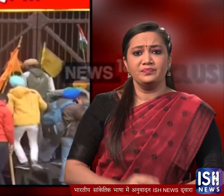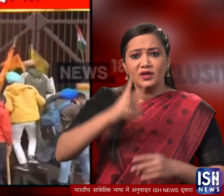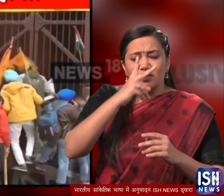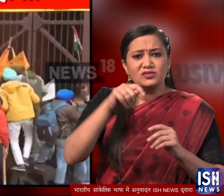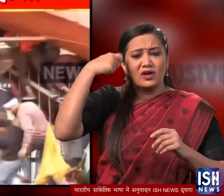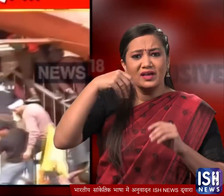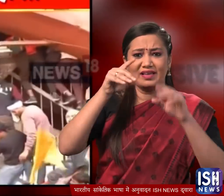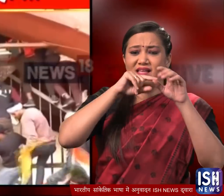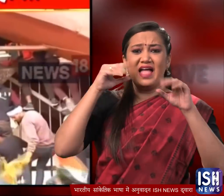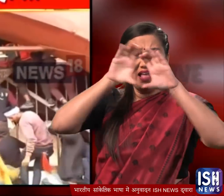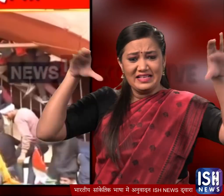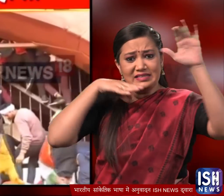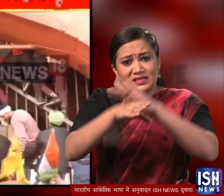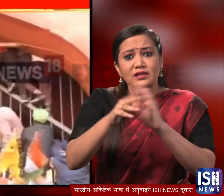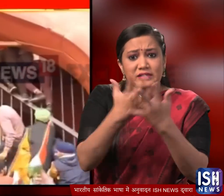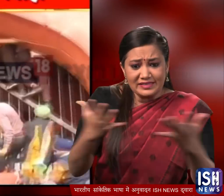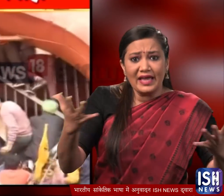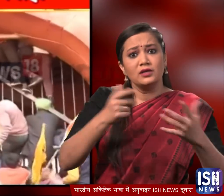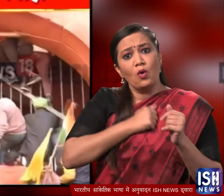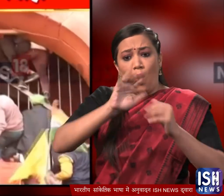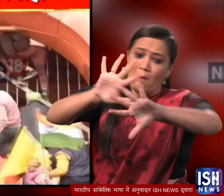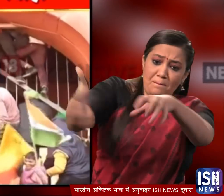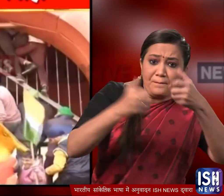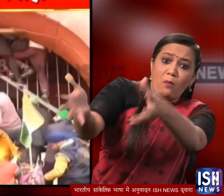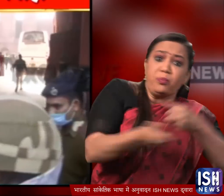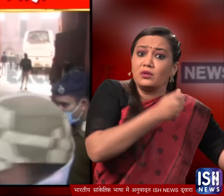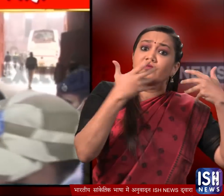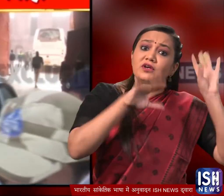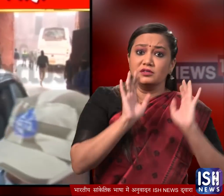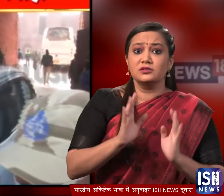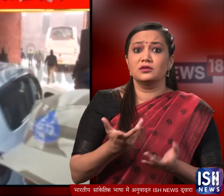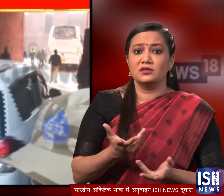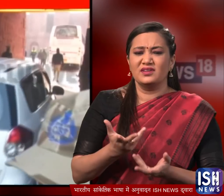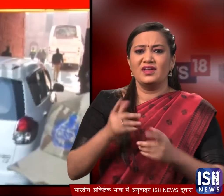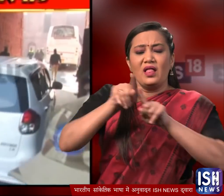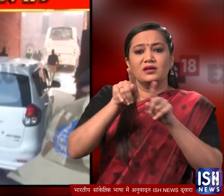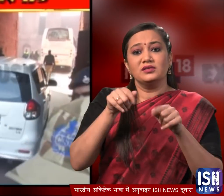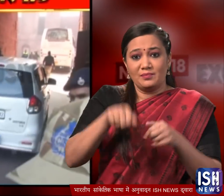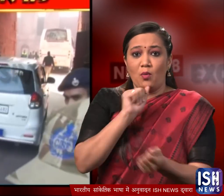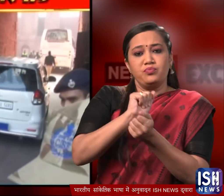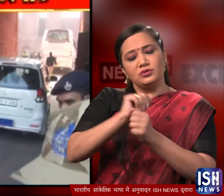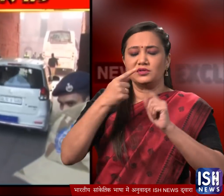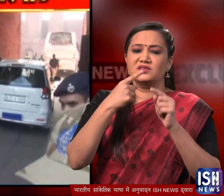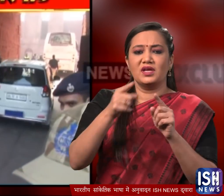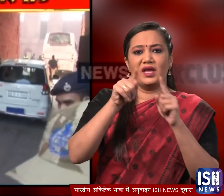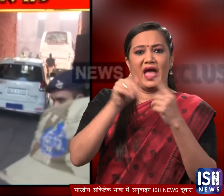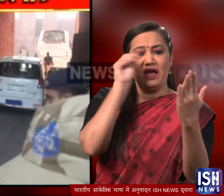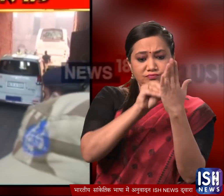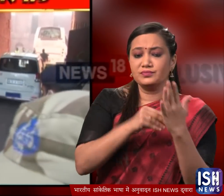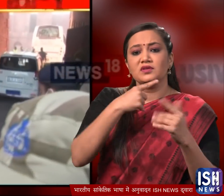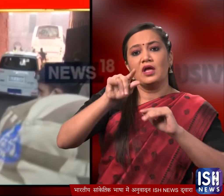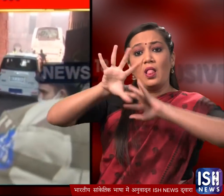कुछ प्रदर्शनकारी लाल किले के अंदर से कुछ सामान भी अपने साथ ले गए और अब उन सभी पर पुलिस ने आपराधिक साजिश के